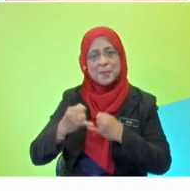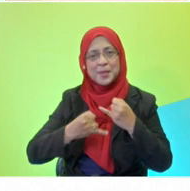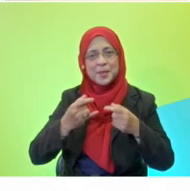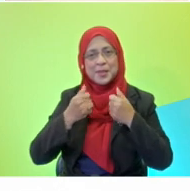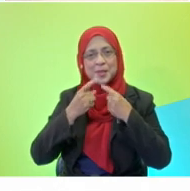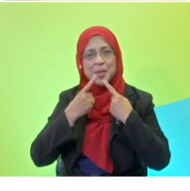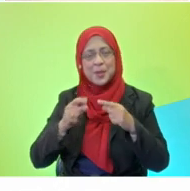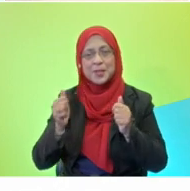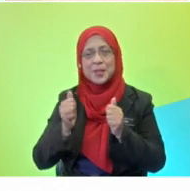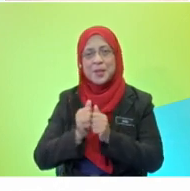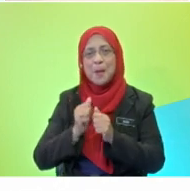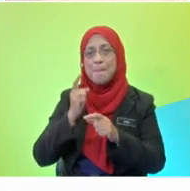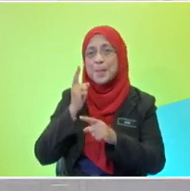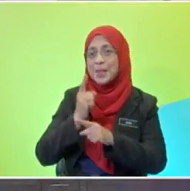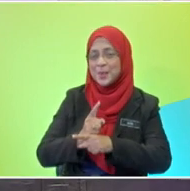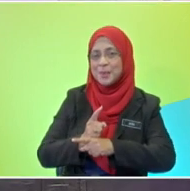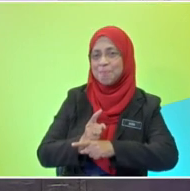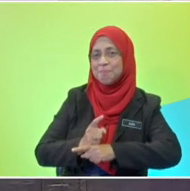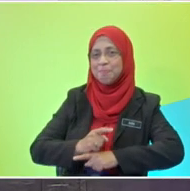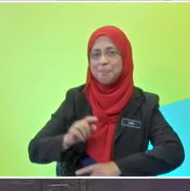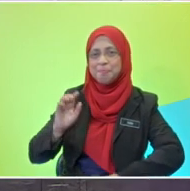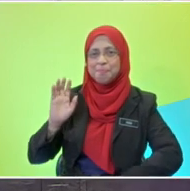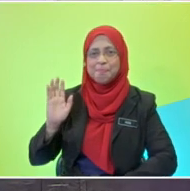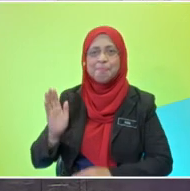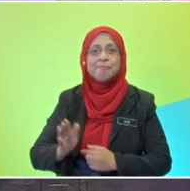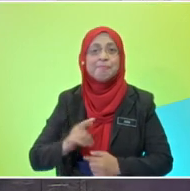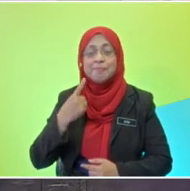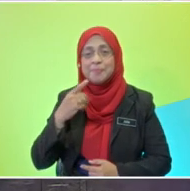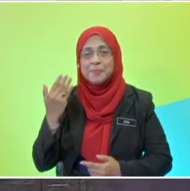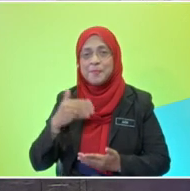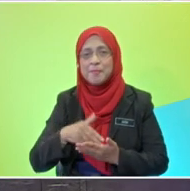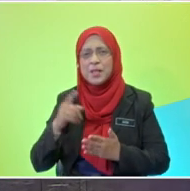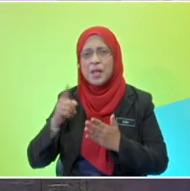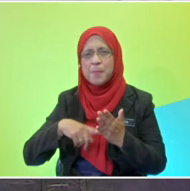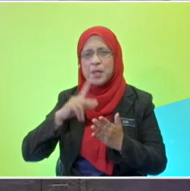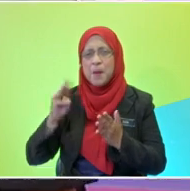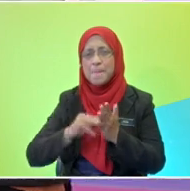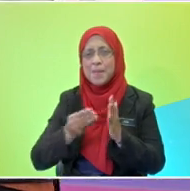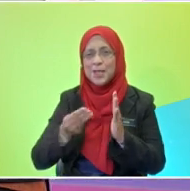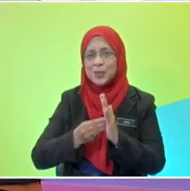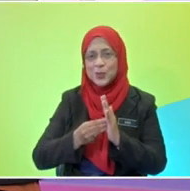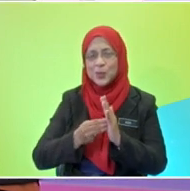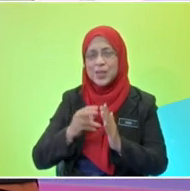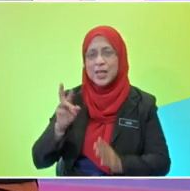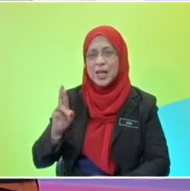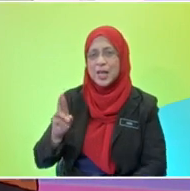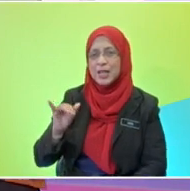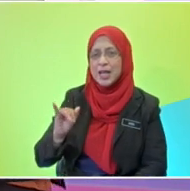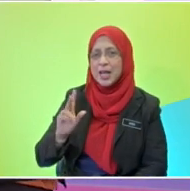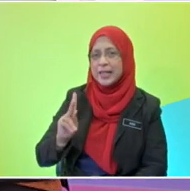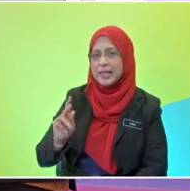untuk zulhelmi seterusnya kita tengok lagi apakah dimaksudkan dengan ringkas